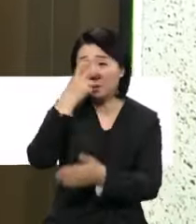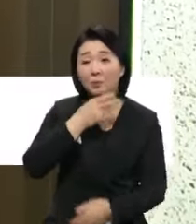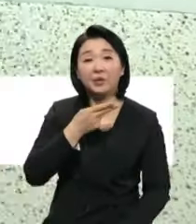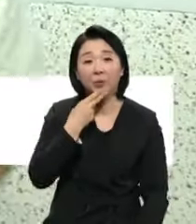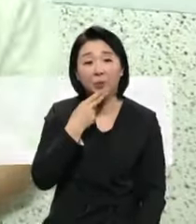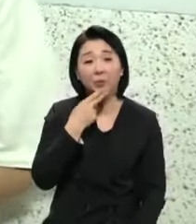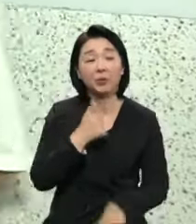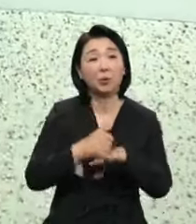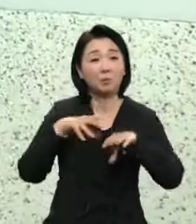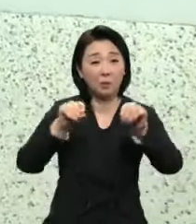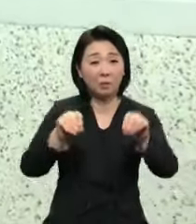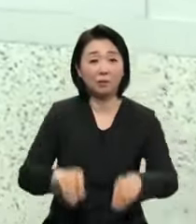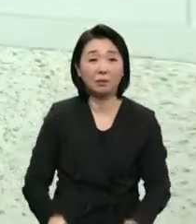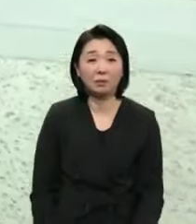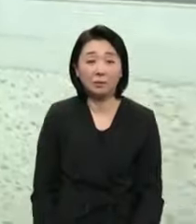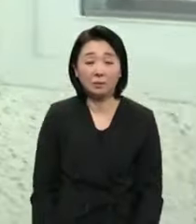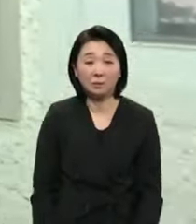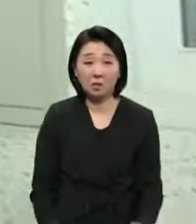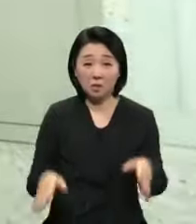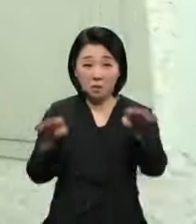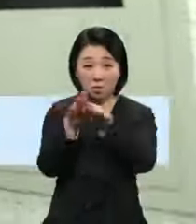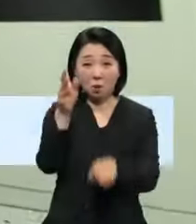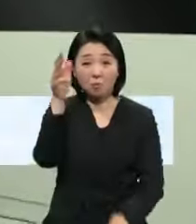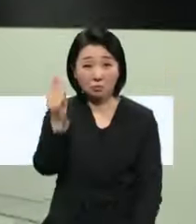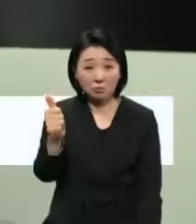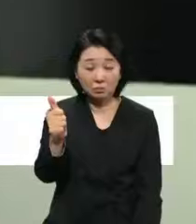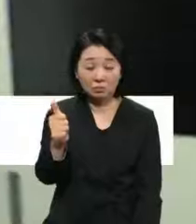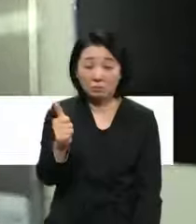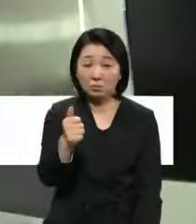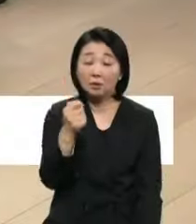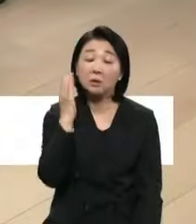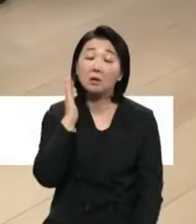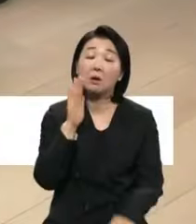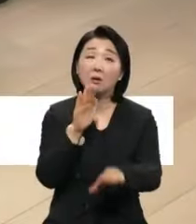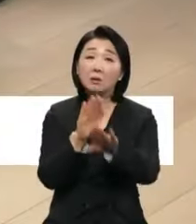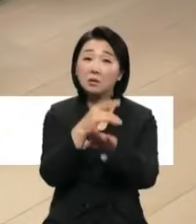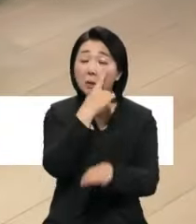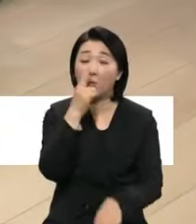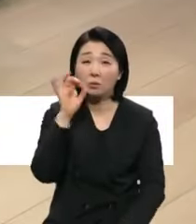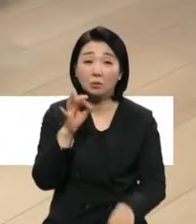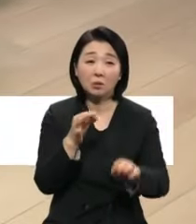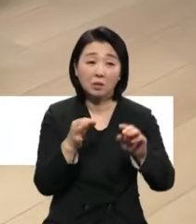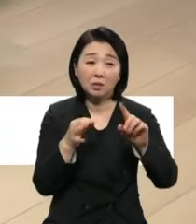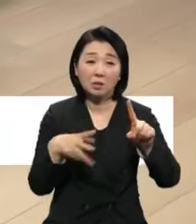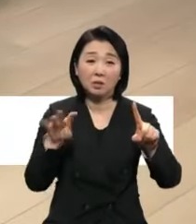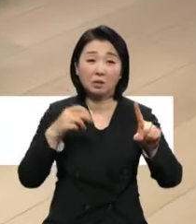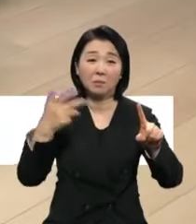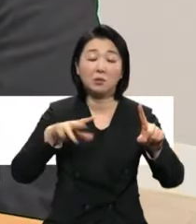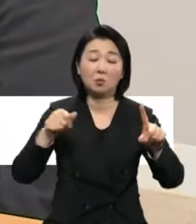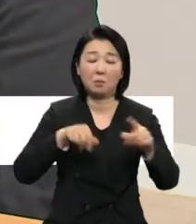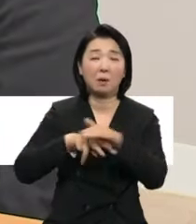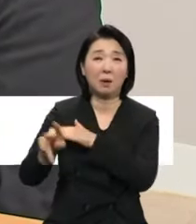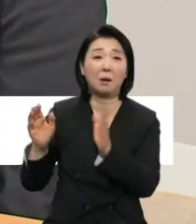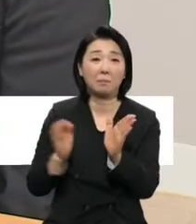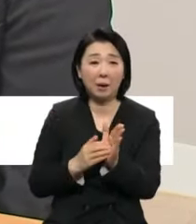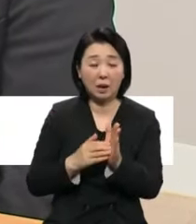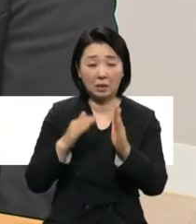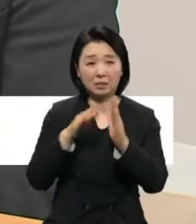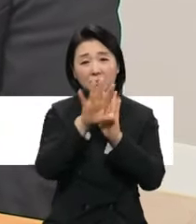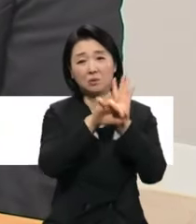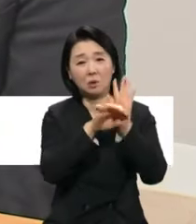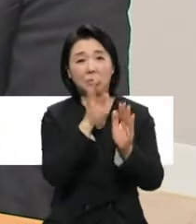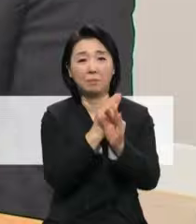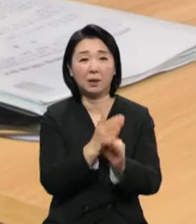네. 건물주인 집주인이 전세 보증금 1억 8,500만 원을 들고 잠적하면서 집은 경매로